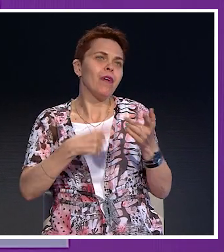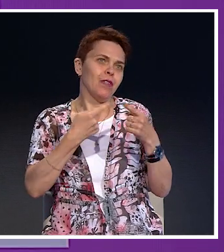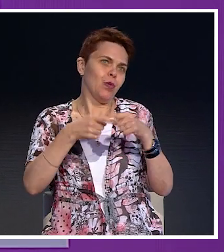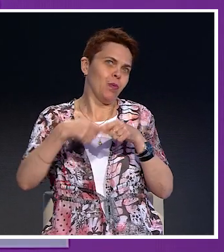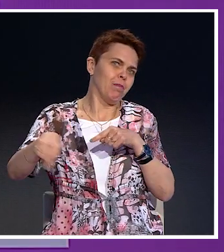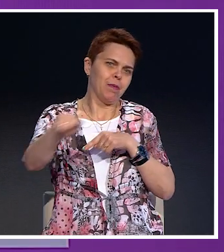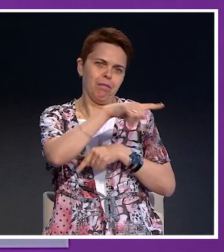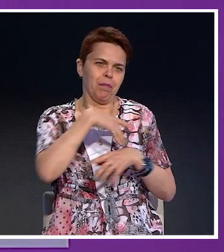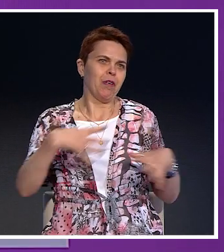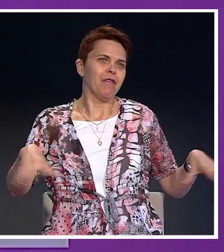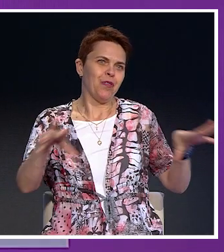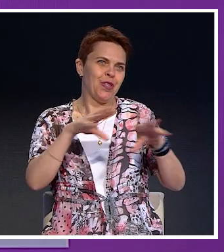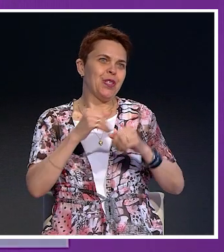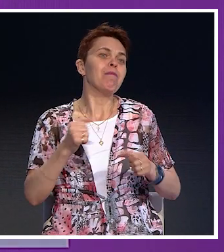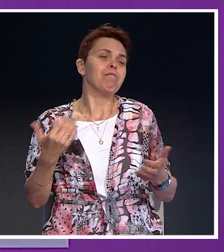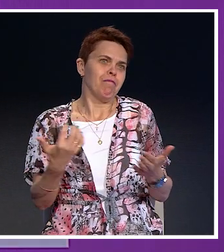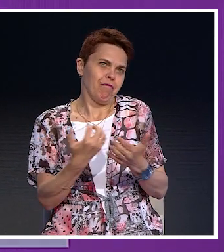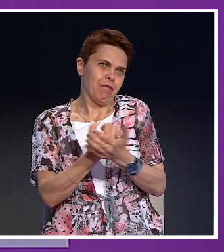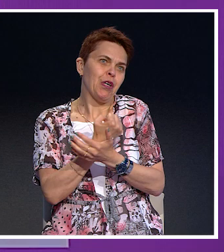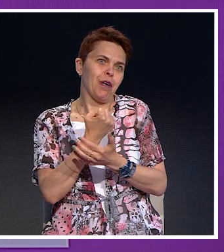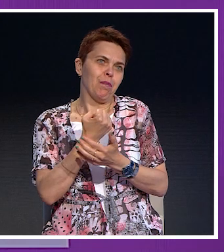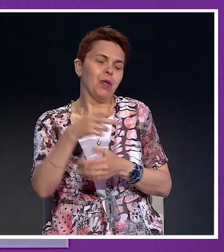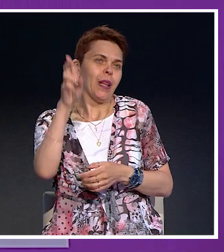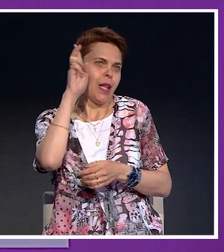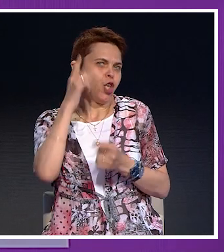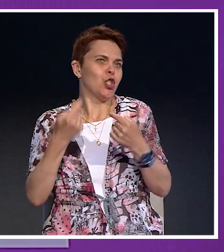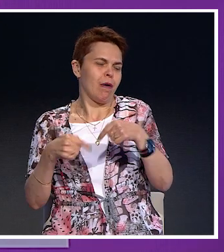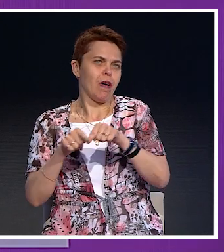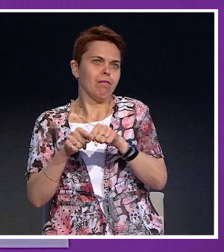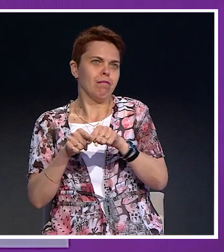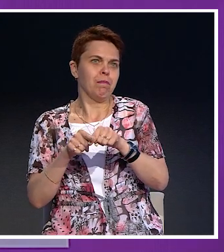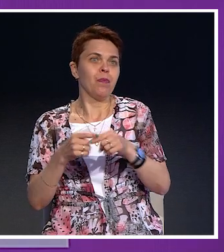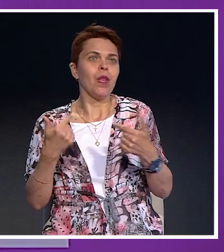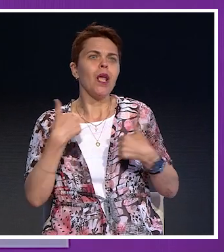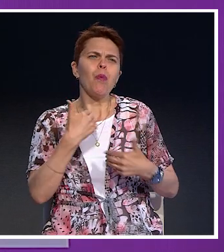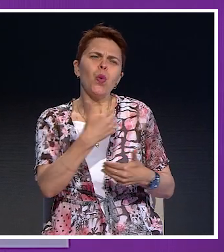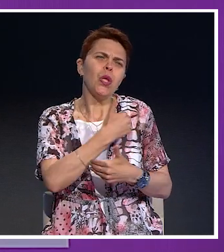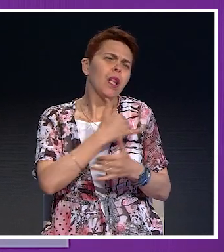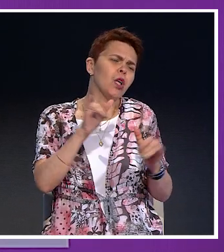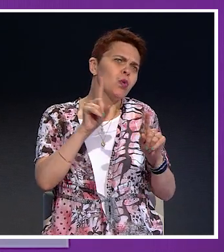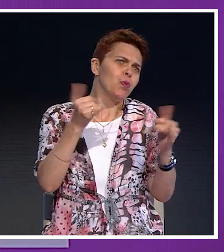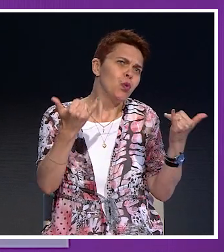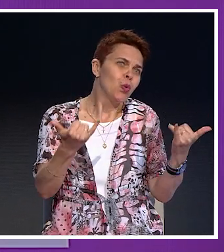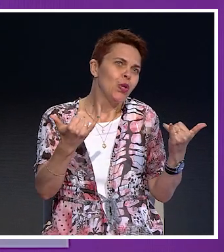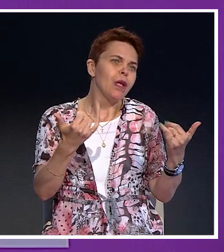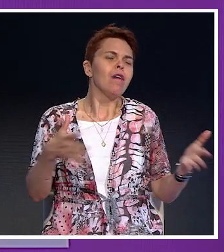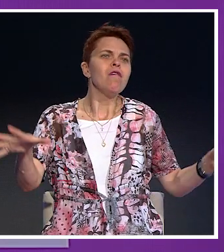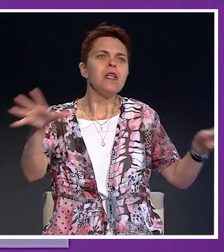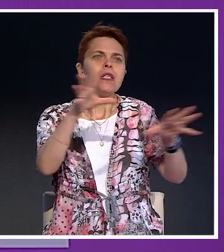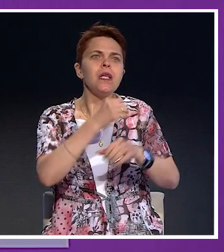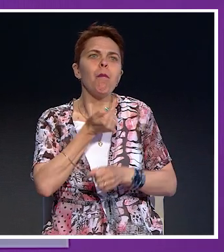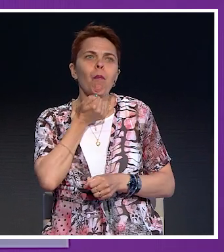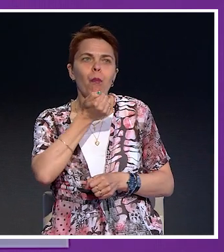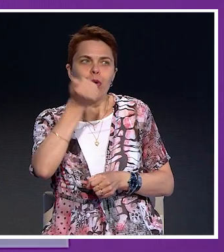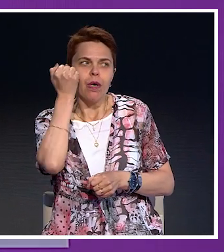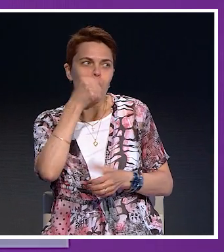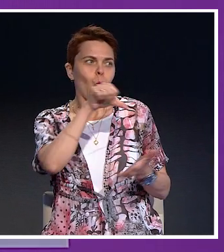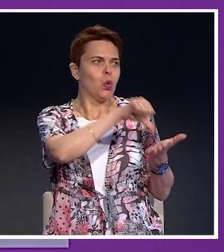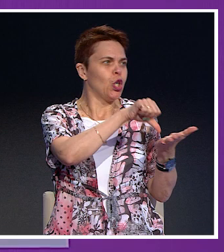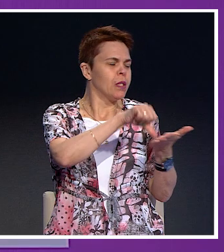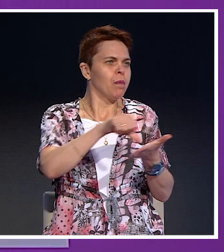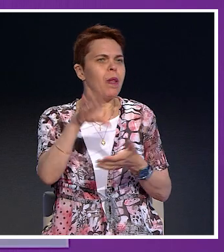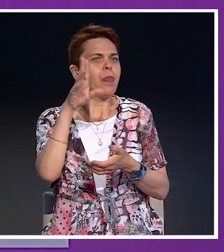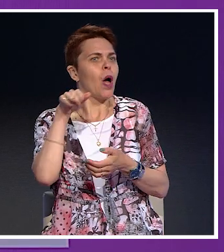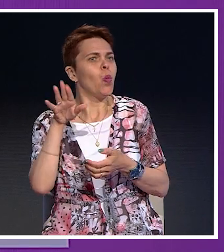цього виграємо ми всі і виграє в першу чергу держава. Я хотіла би сьогодні щиро подякувати усім учасникам та